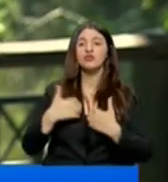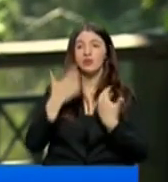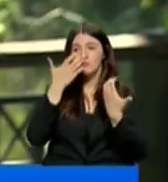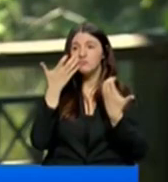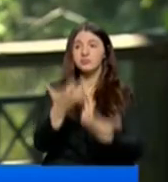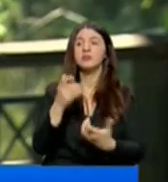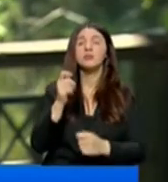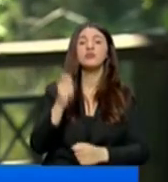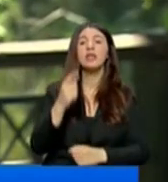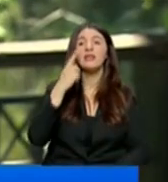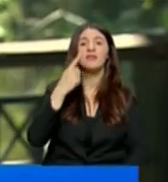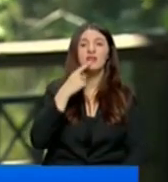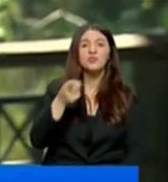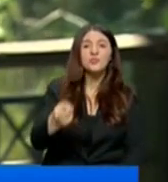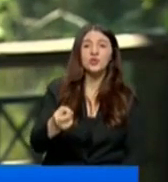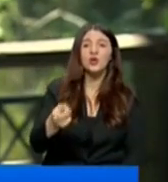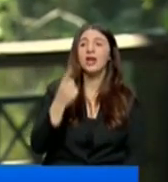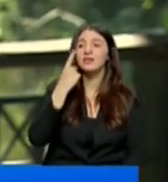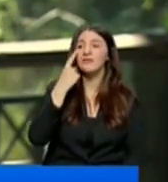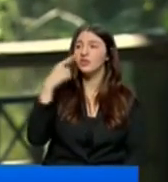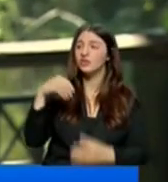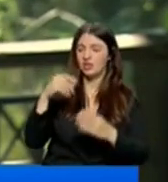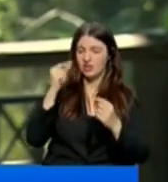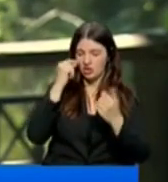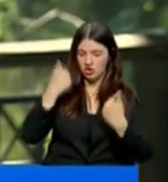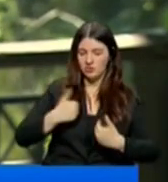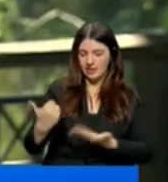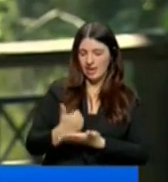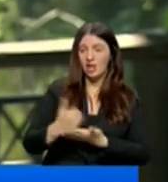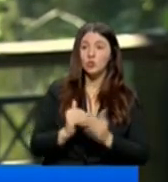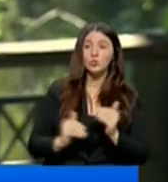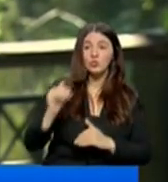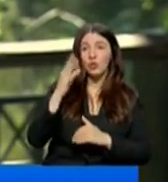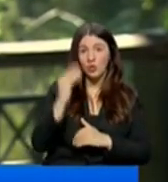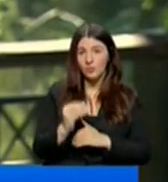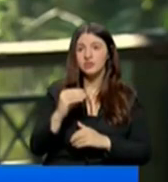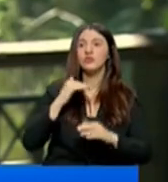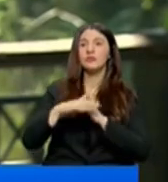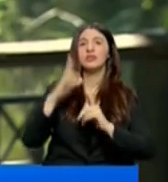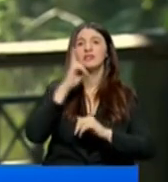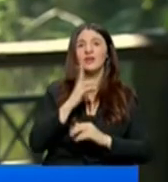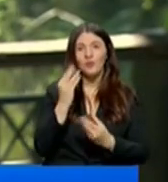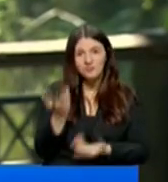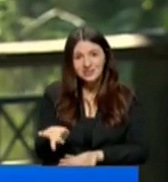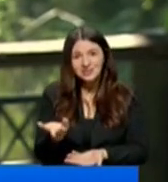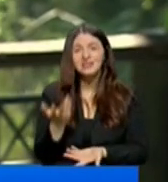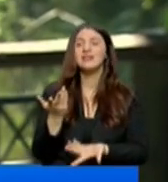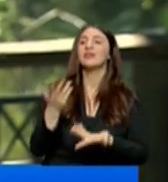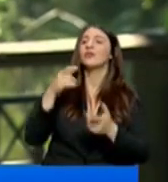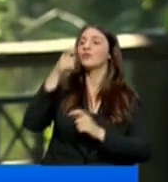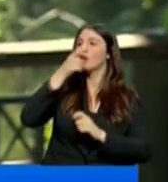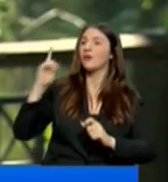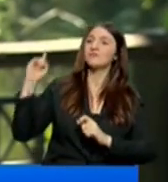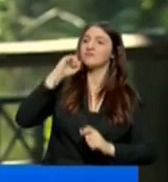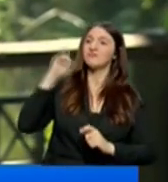sağlamak zorundadır. Devlet dediğiniz budur. Devlette kişi başına gelirin yükselmesi, toplumun zenginleşmesi, ülkenin